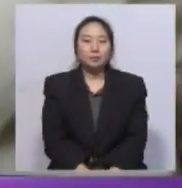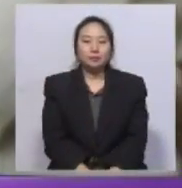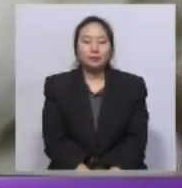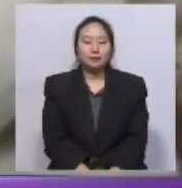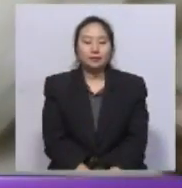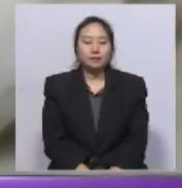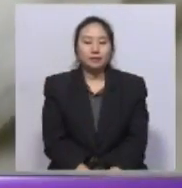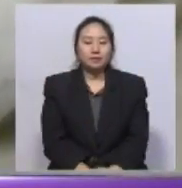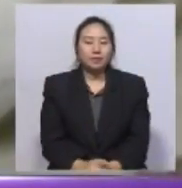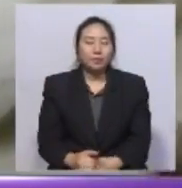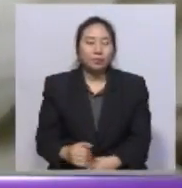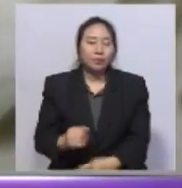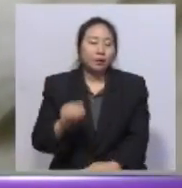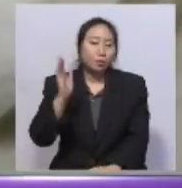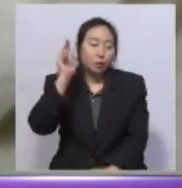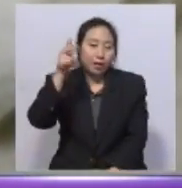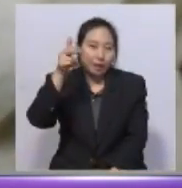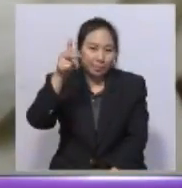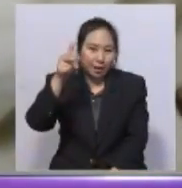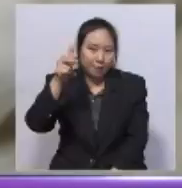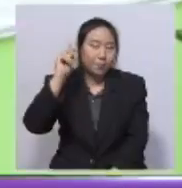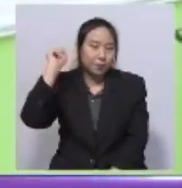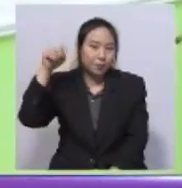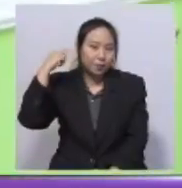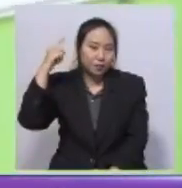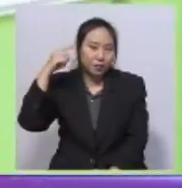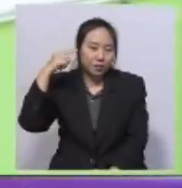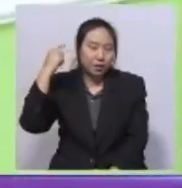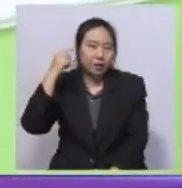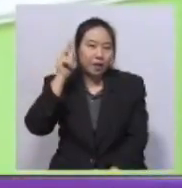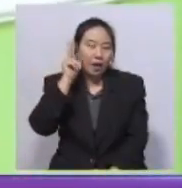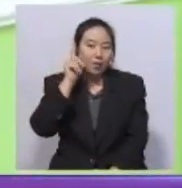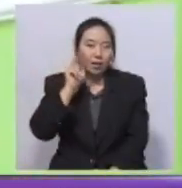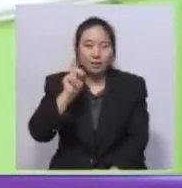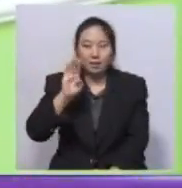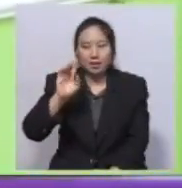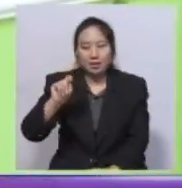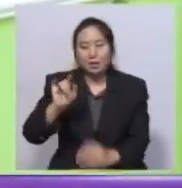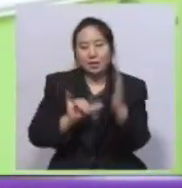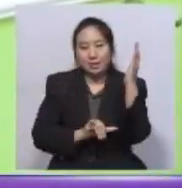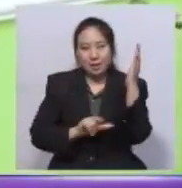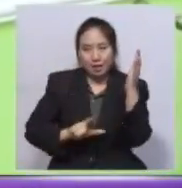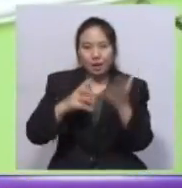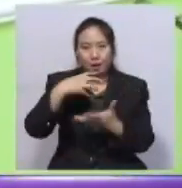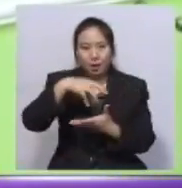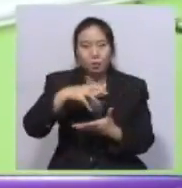รุ่งสุรีนิฮัสซันถ่ายภาพฟาสิยะอภิโล NBT ยะลารายงาน